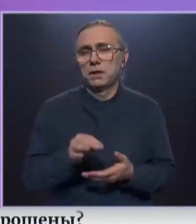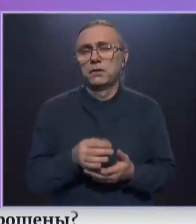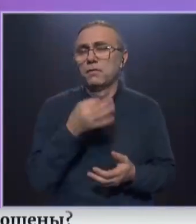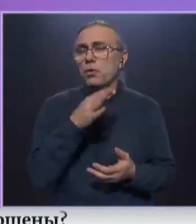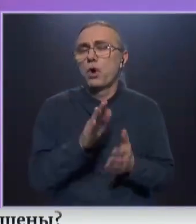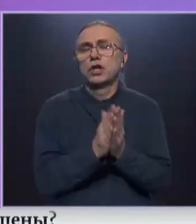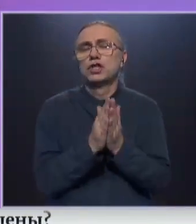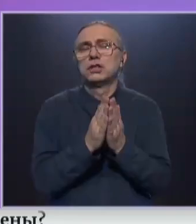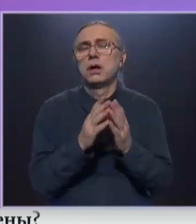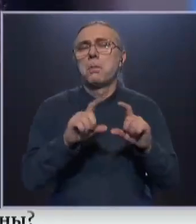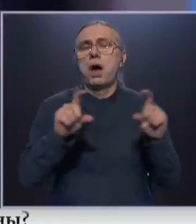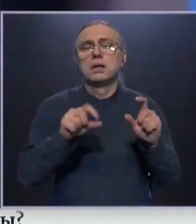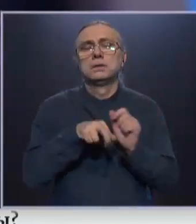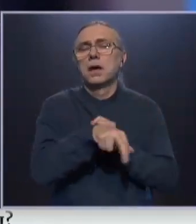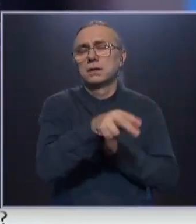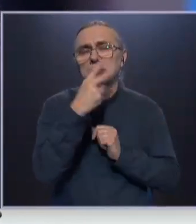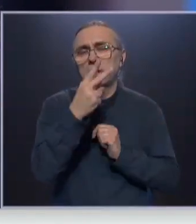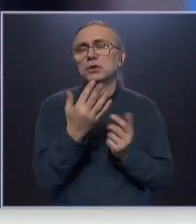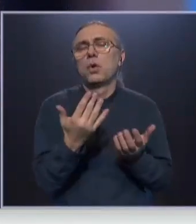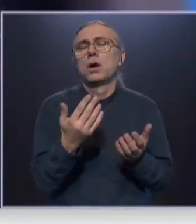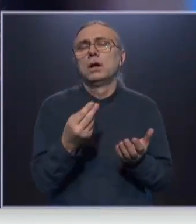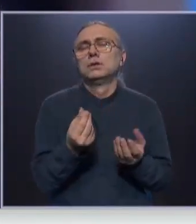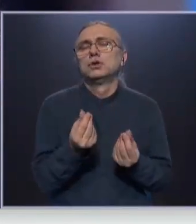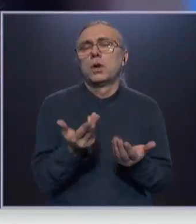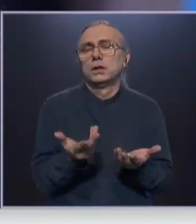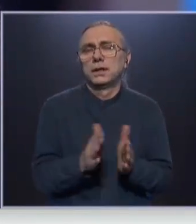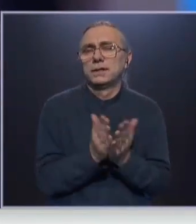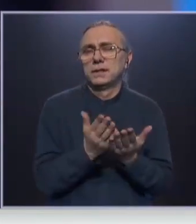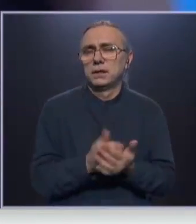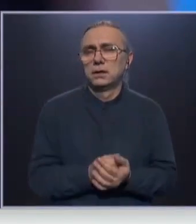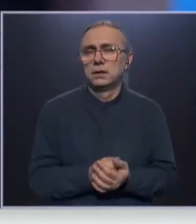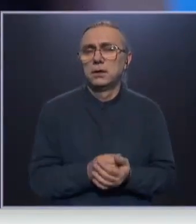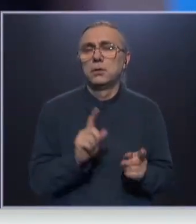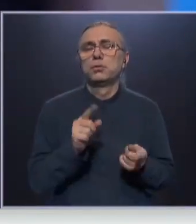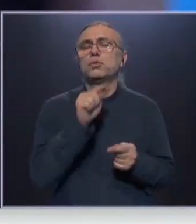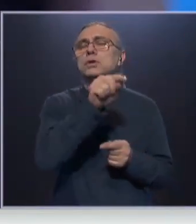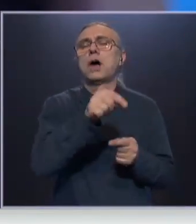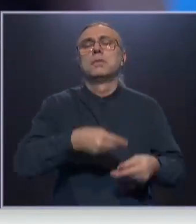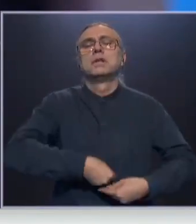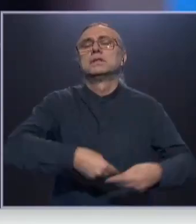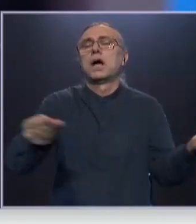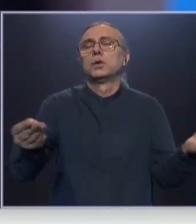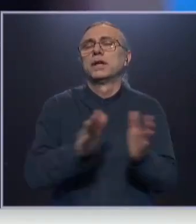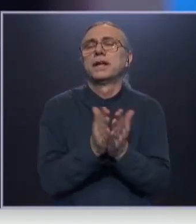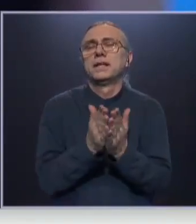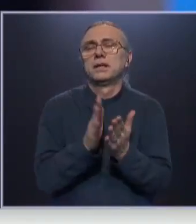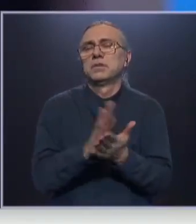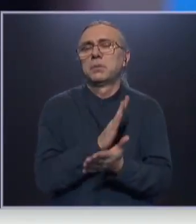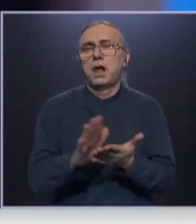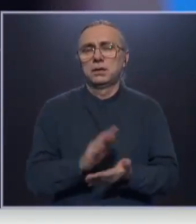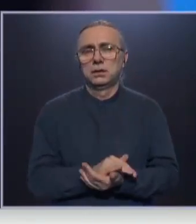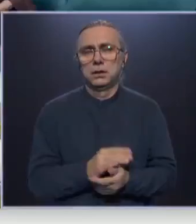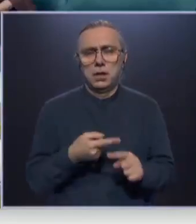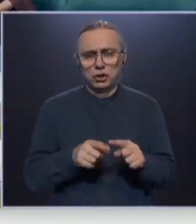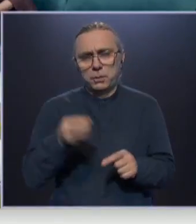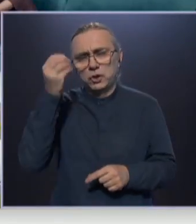магазин и посмотрите, сколько стоит. Задайте вопрос, почему там не раздаете книги бесплатно? Ведь это же